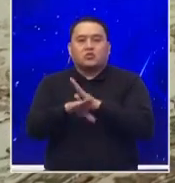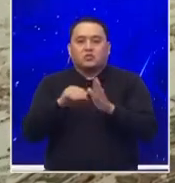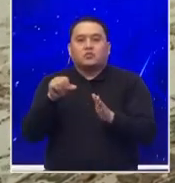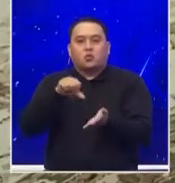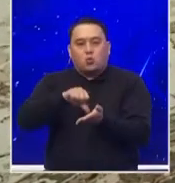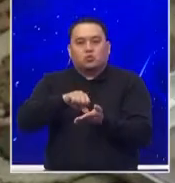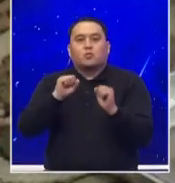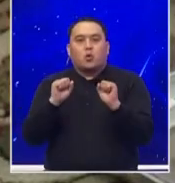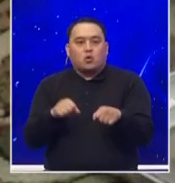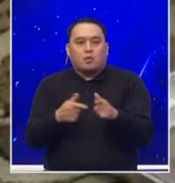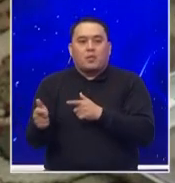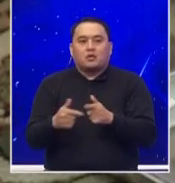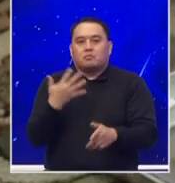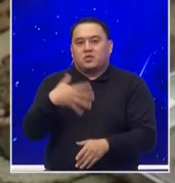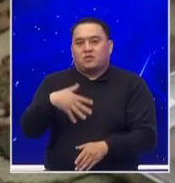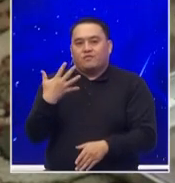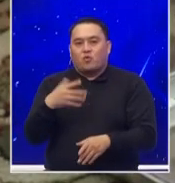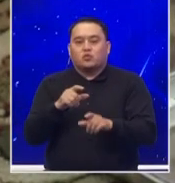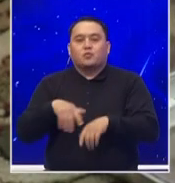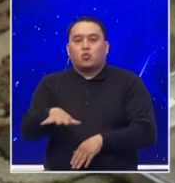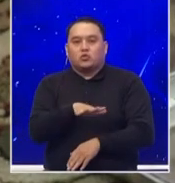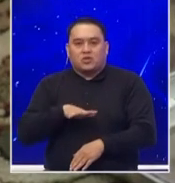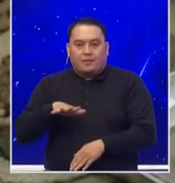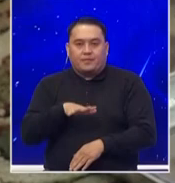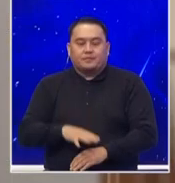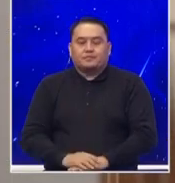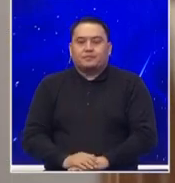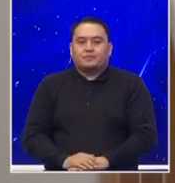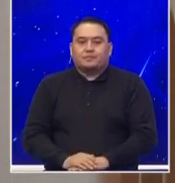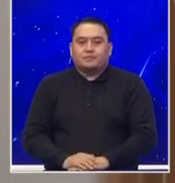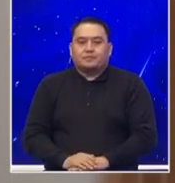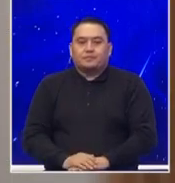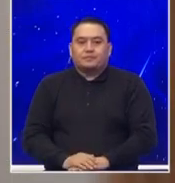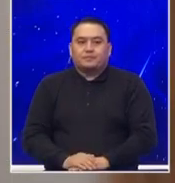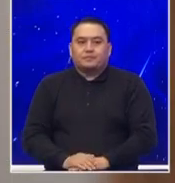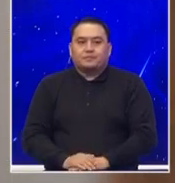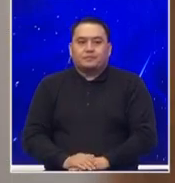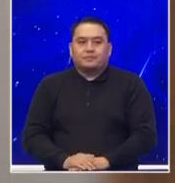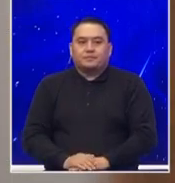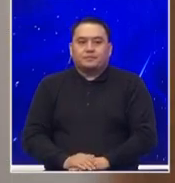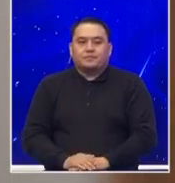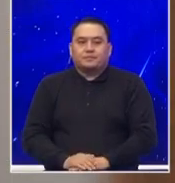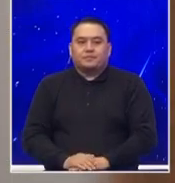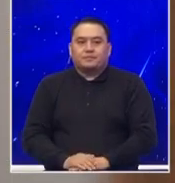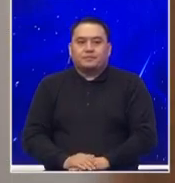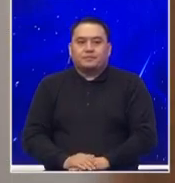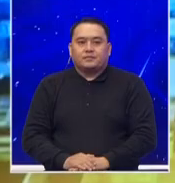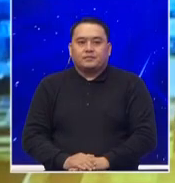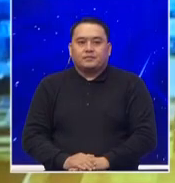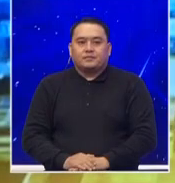избирателей. Для них подготовлено 58 избирательных участков. Рустам Аралбаев, Абзал Нусипов, телеканал ЖИЦУ.